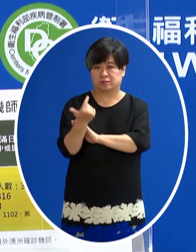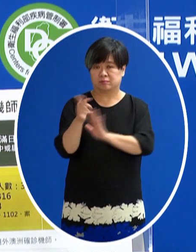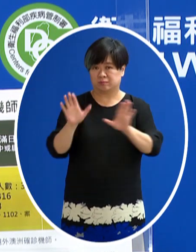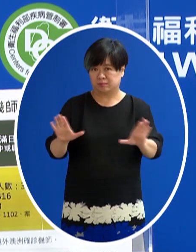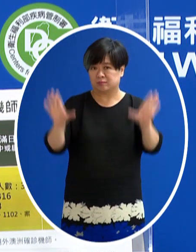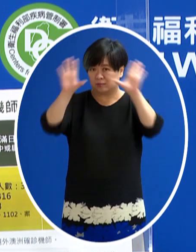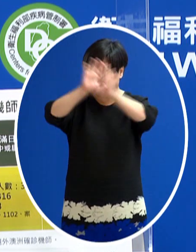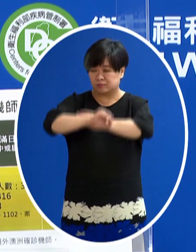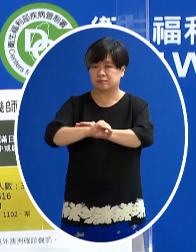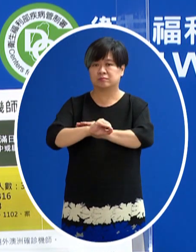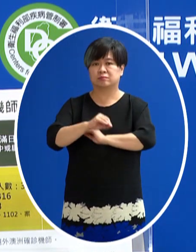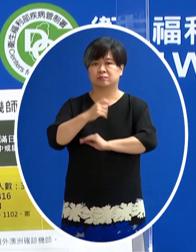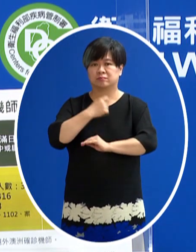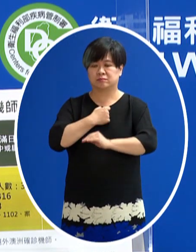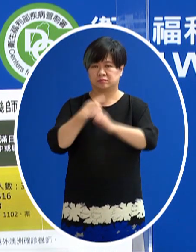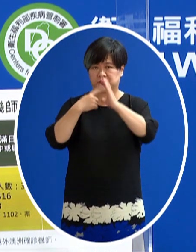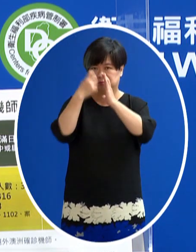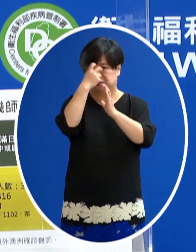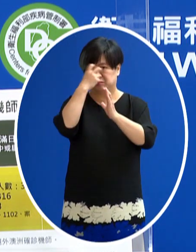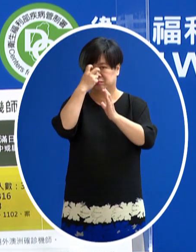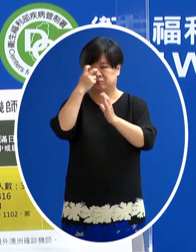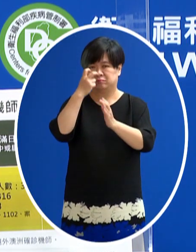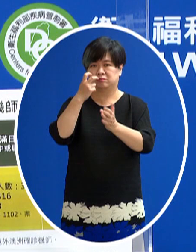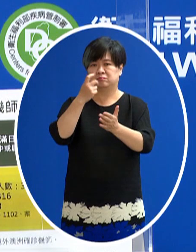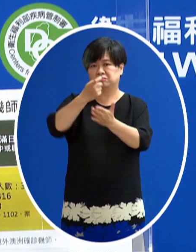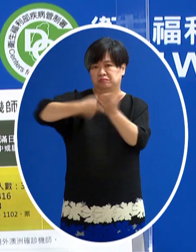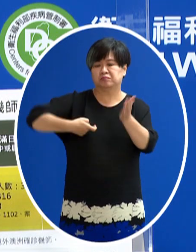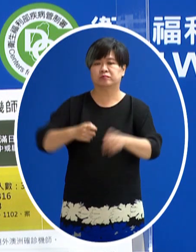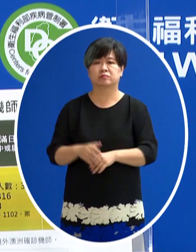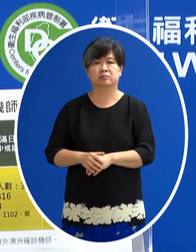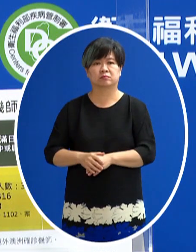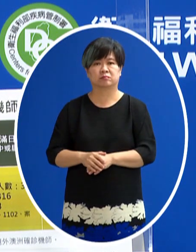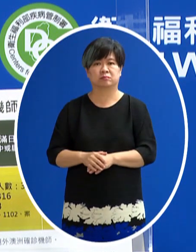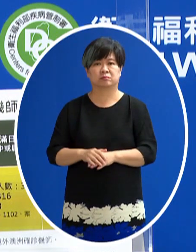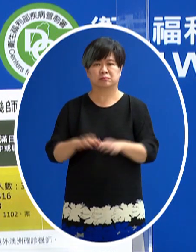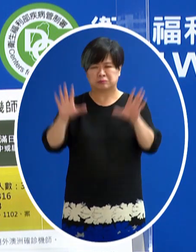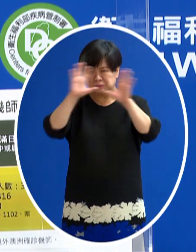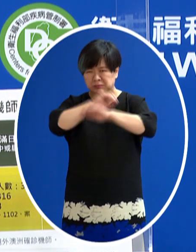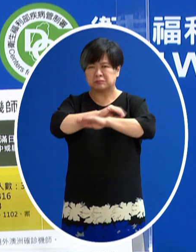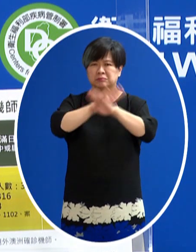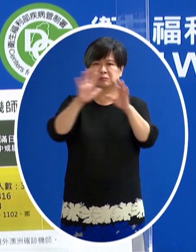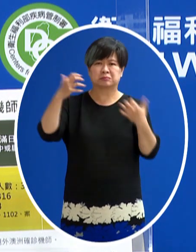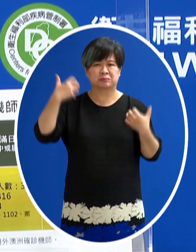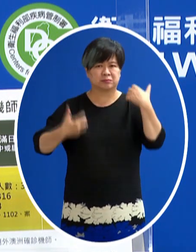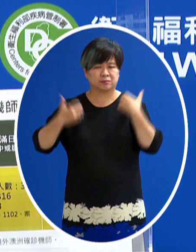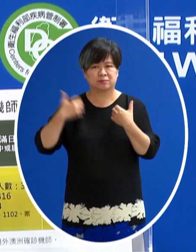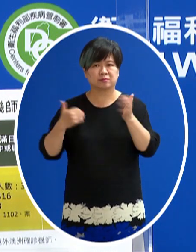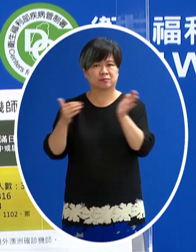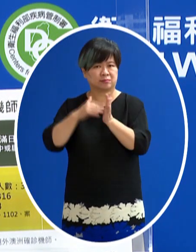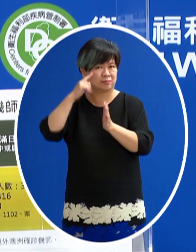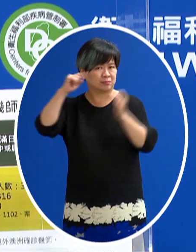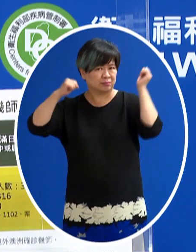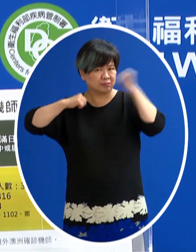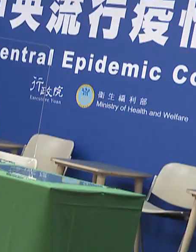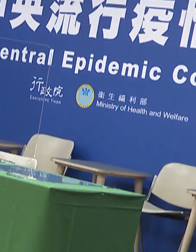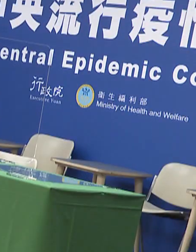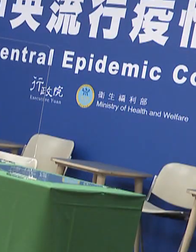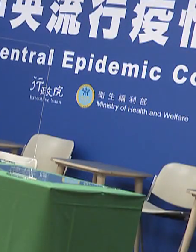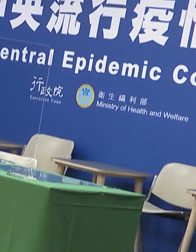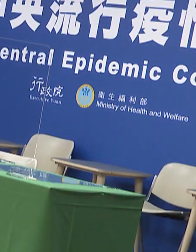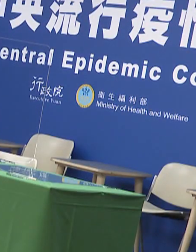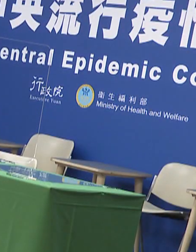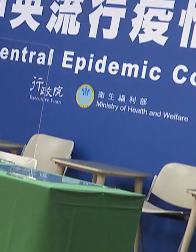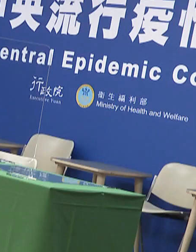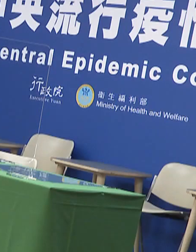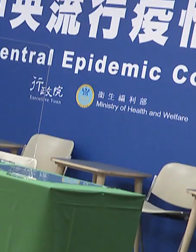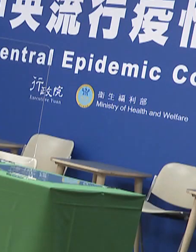晚上能够裁剪完毕，那今天可能他们也是要拼大夜班，看能明天早上赶快把结果出来。 除了落